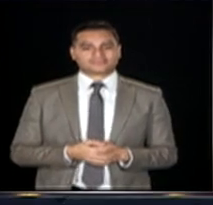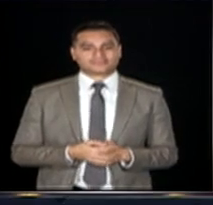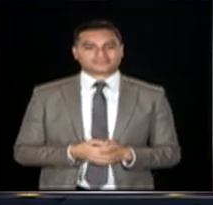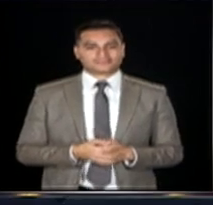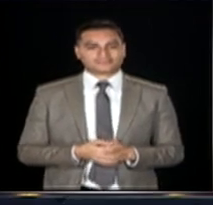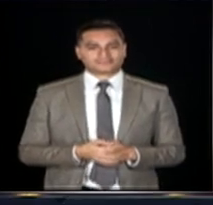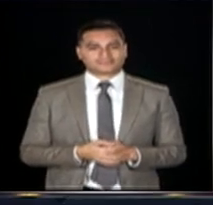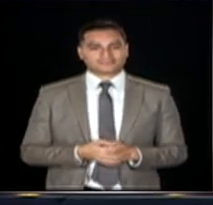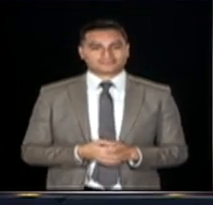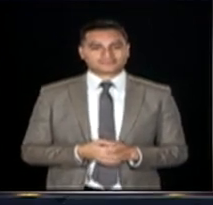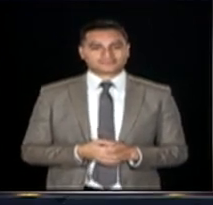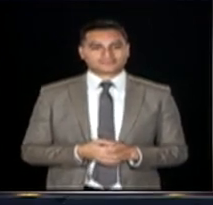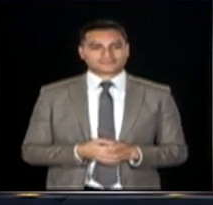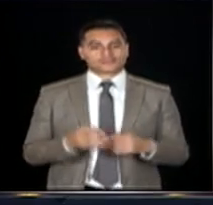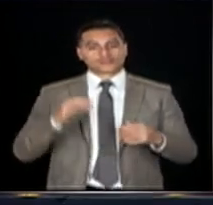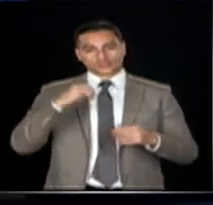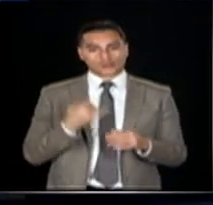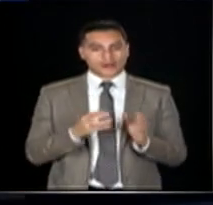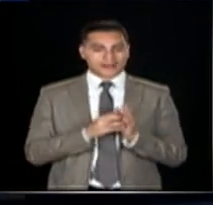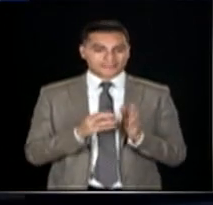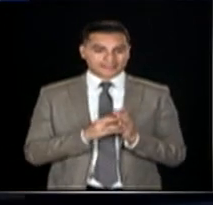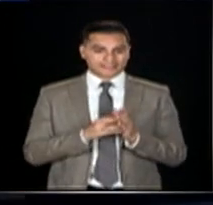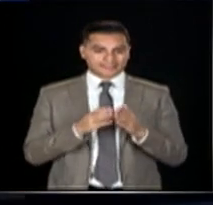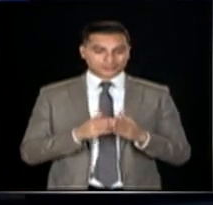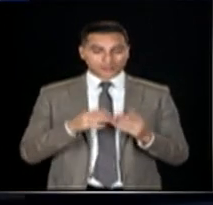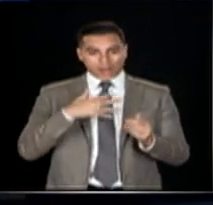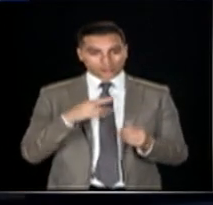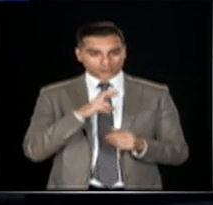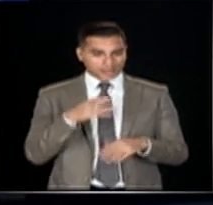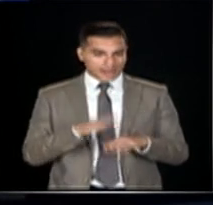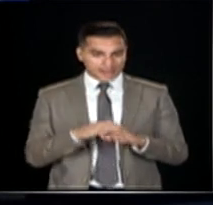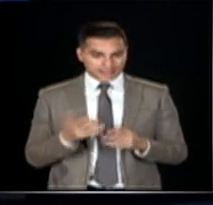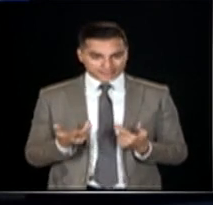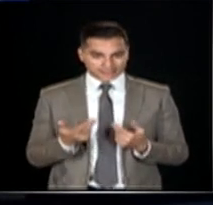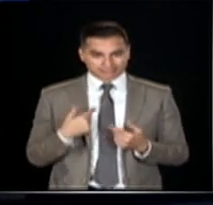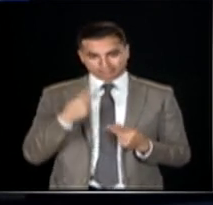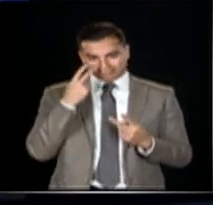جوكر لجامعة قناة السويس، تحبوا تتسألوا